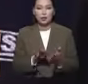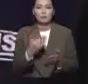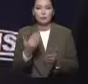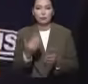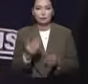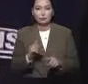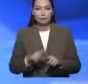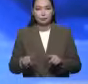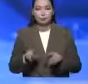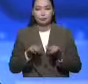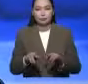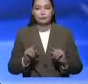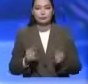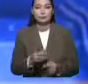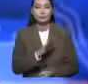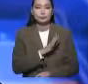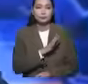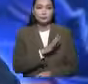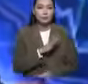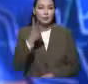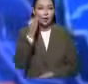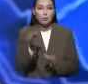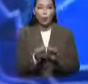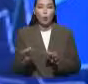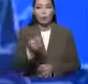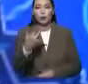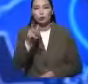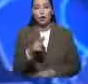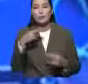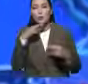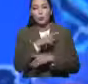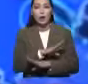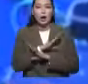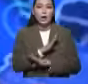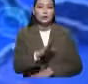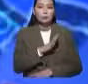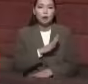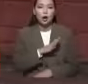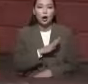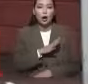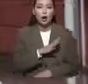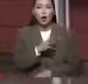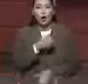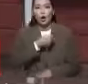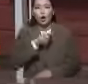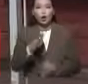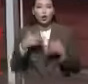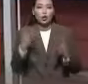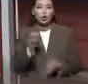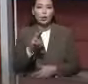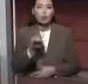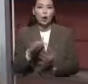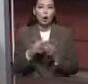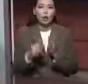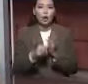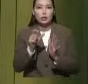шақырттық. Алматы облысында үш адам уланып қайтыс болды. Үлкен Ақсу ауылының алты тұрғыны мерекені тойлап, екі